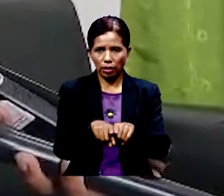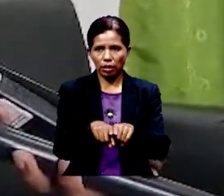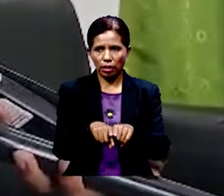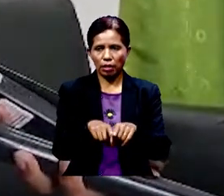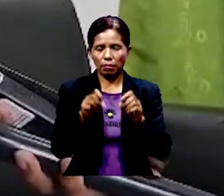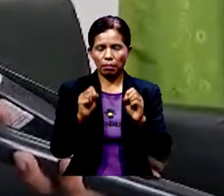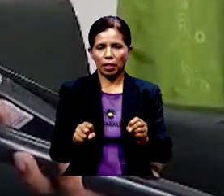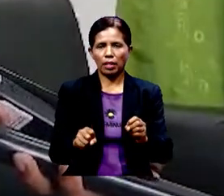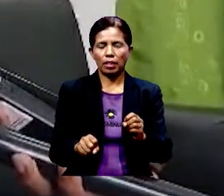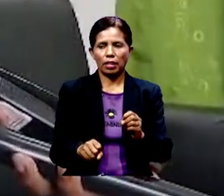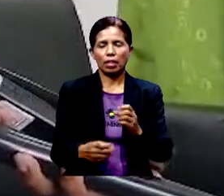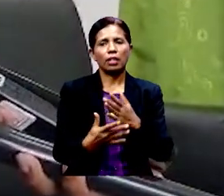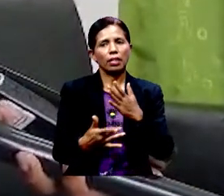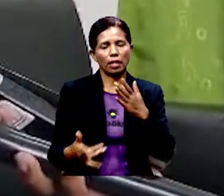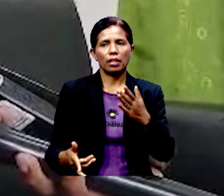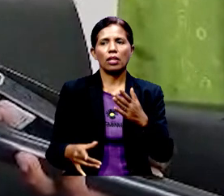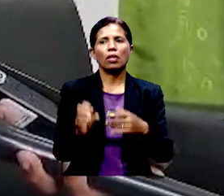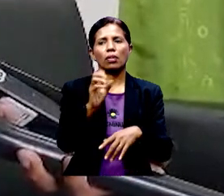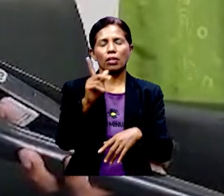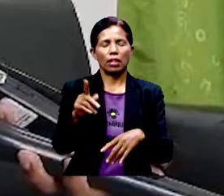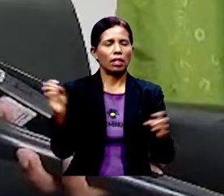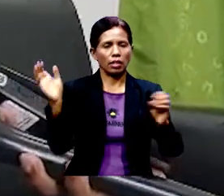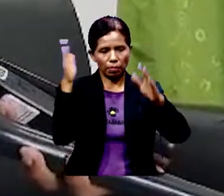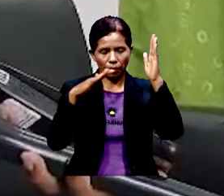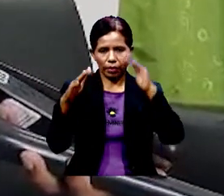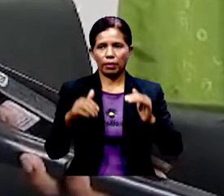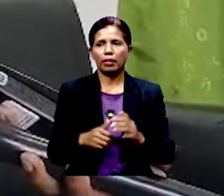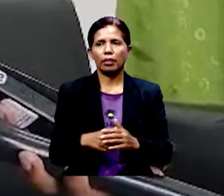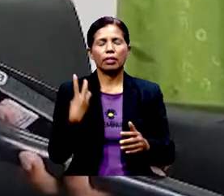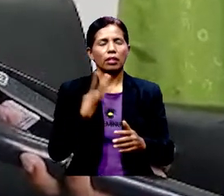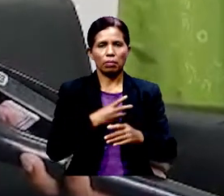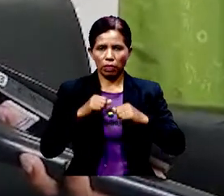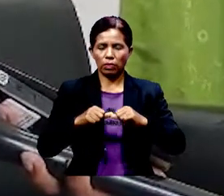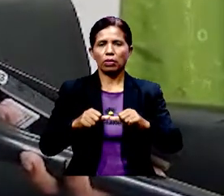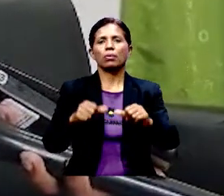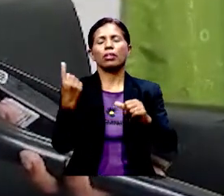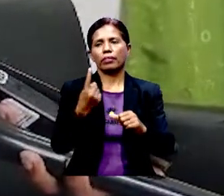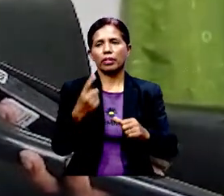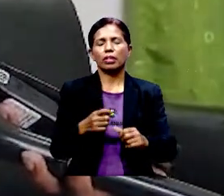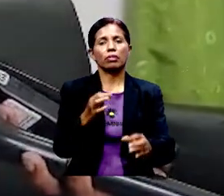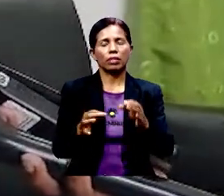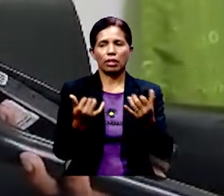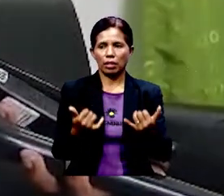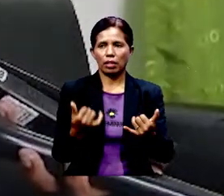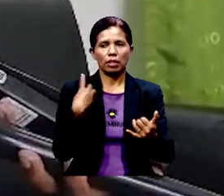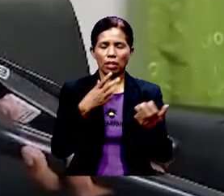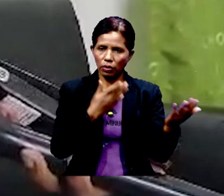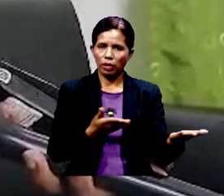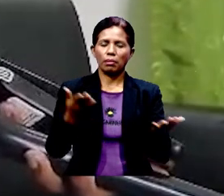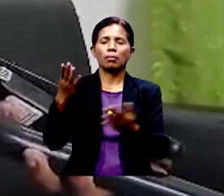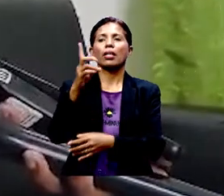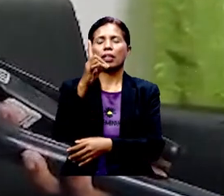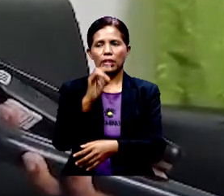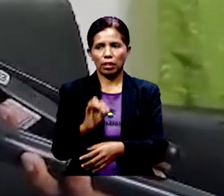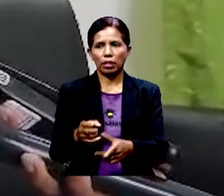asai ram lai hebu tida lai he problema ida ne ita bele lau nafat karkida ne lai ha ita haruka badili